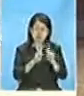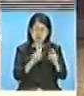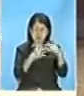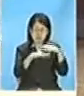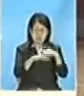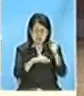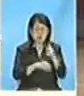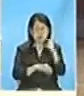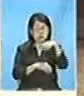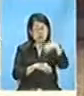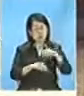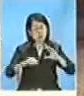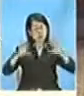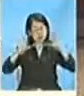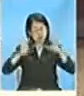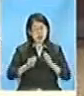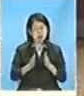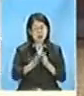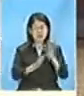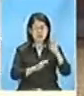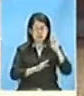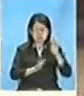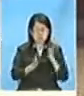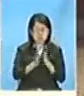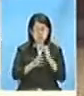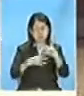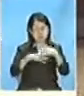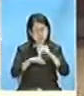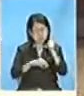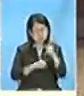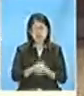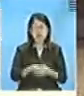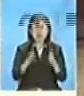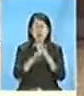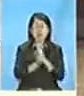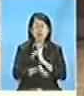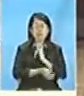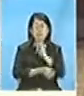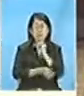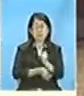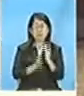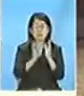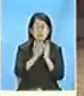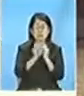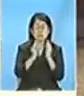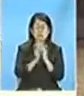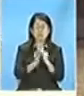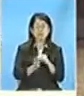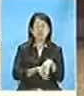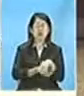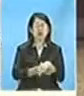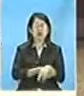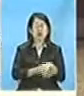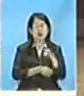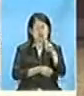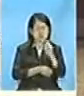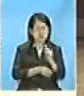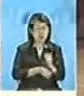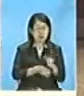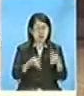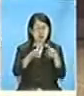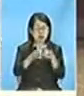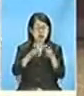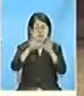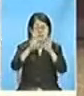ครัฐและภาคเอกชนตลอดจนการเข้าร่วมเวทีรัฐสภาอาเซียน